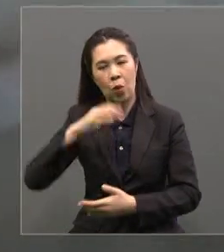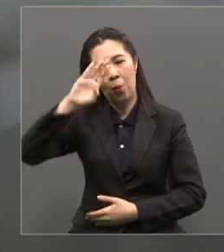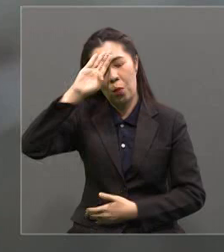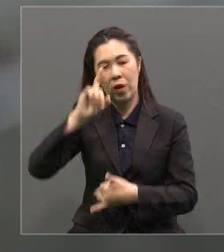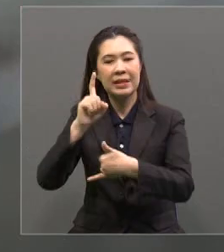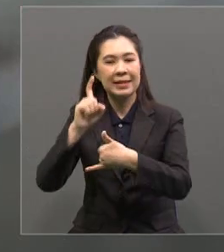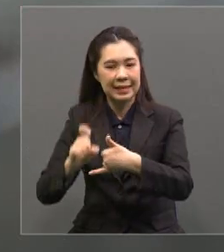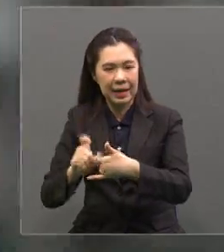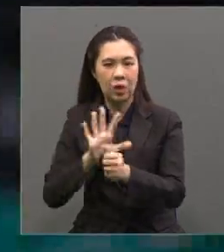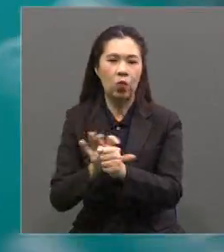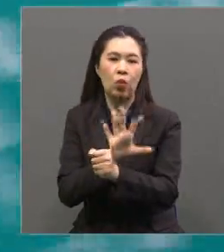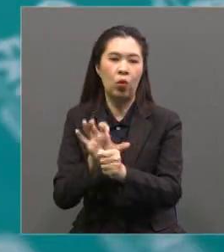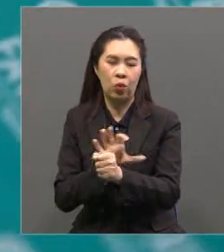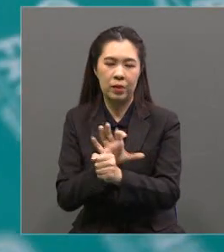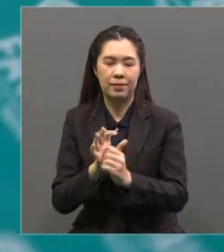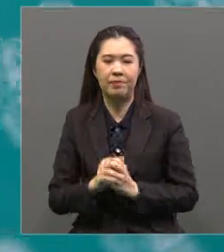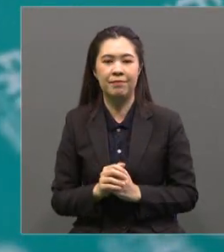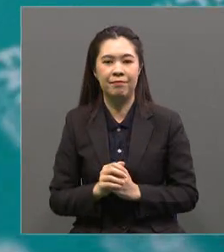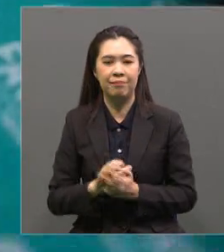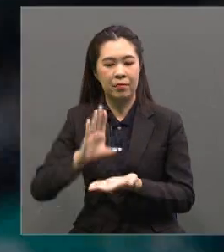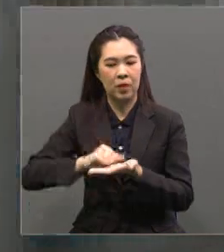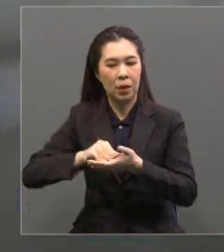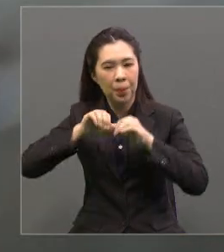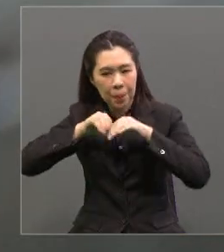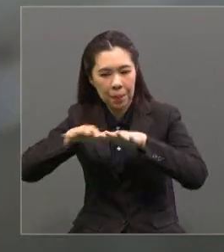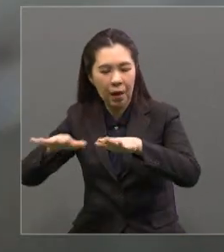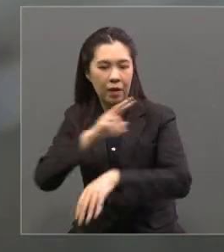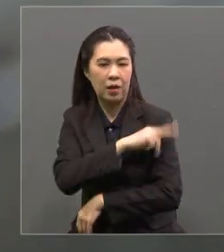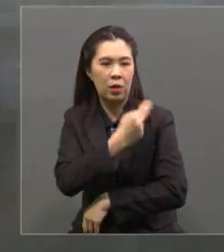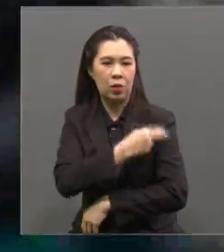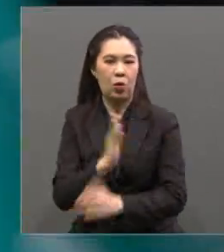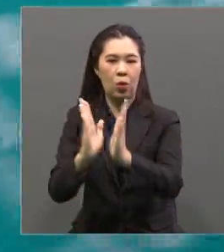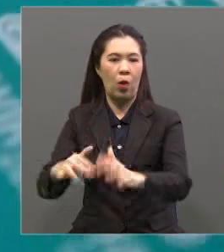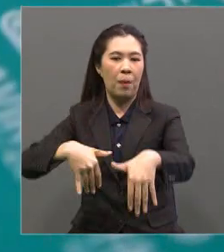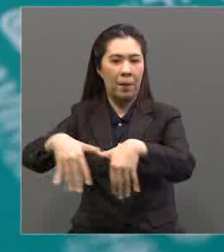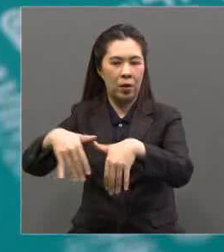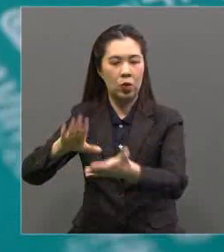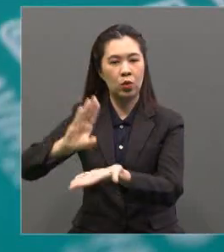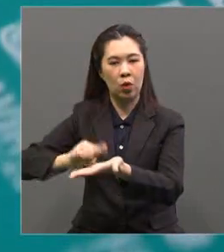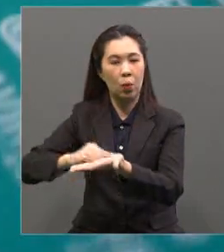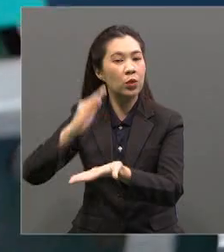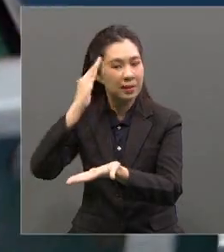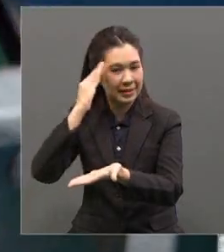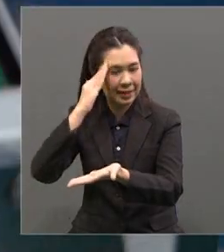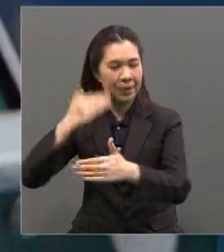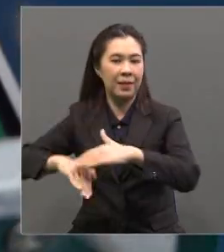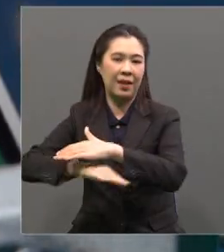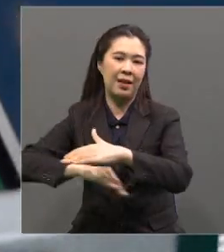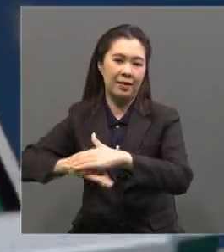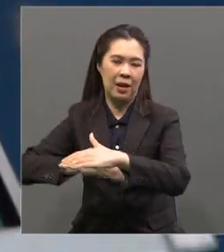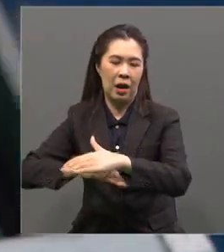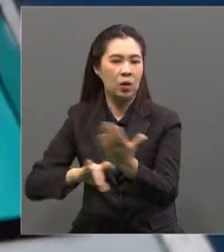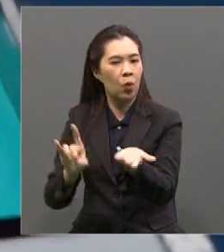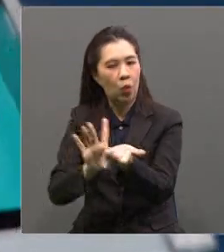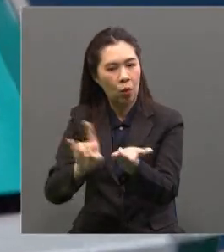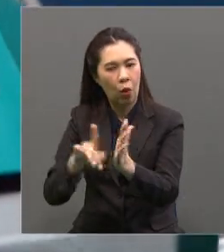ป่วยและเสียชีวิตจากโรคโควิดโดยให้เผยแพร่ให้บุคลากรทางการแพทย์และประชาชนรับทราบข้อมูลและก็จำกัดของหลักฐานด้าน